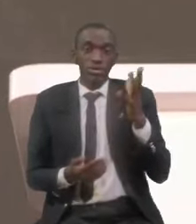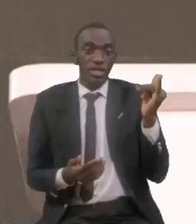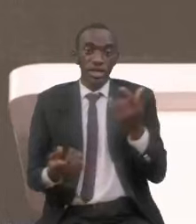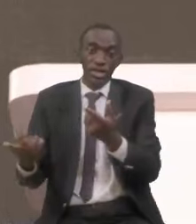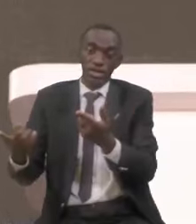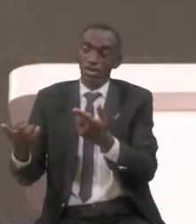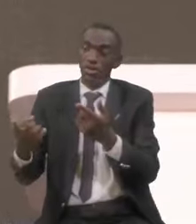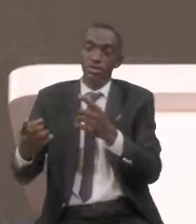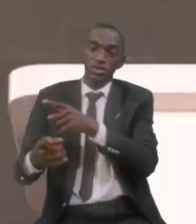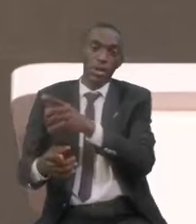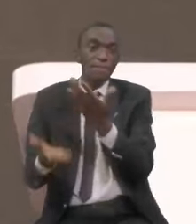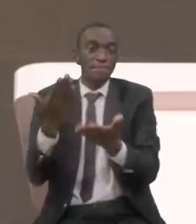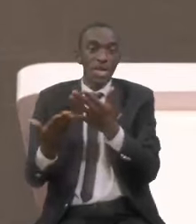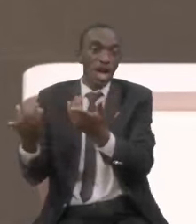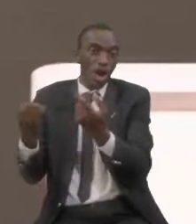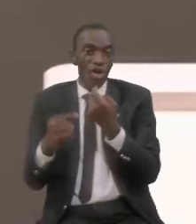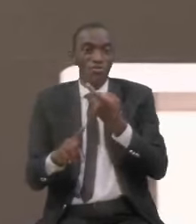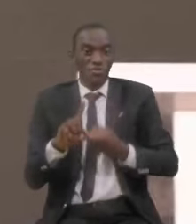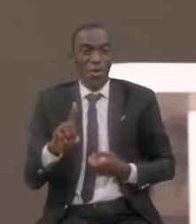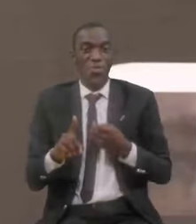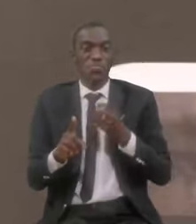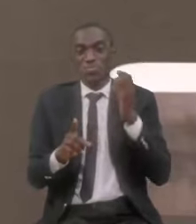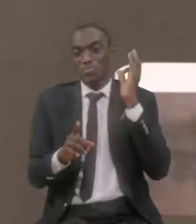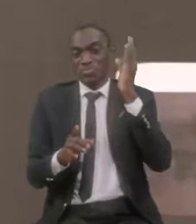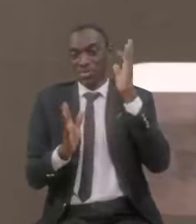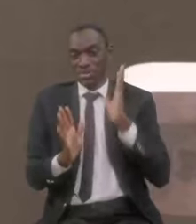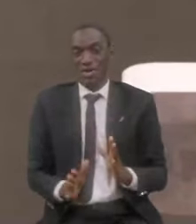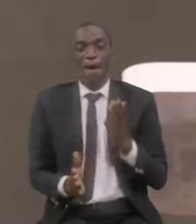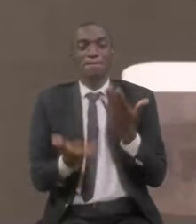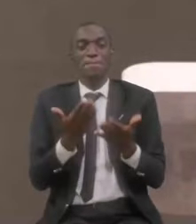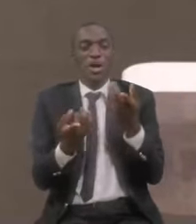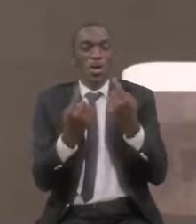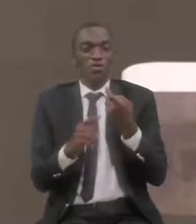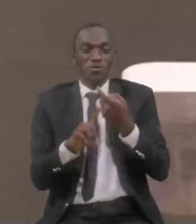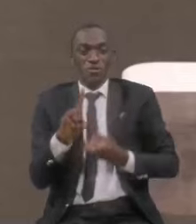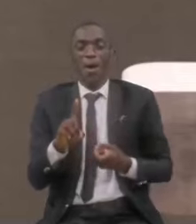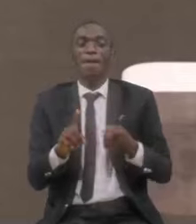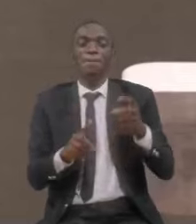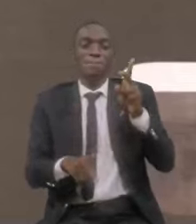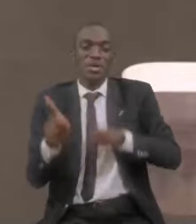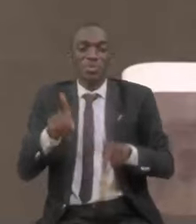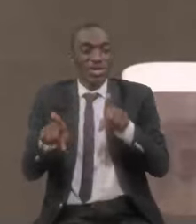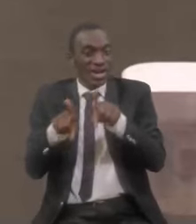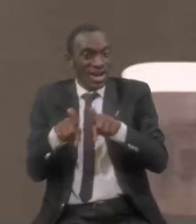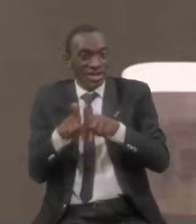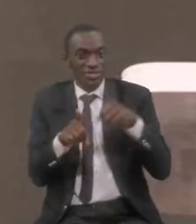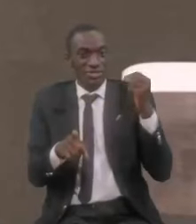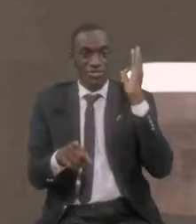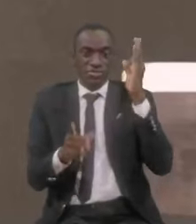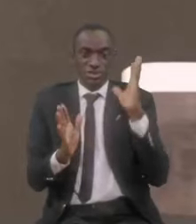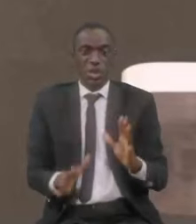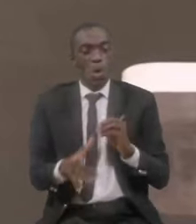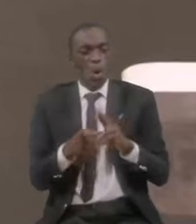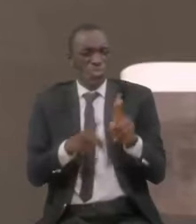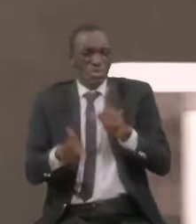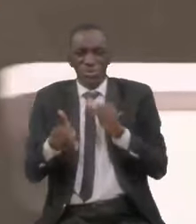Ça peut venir de moi ou venir des gens comme moi. Ça peut venir des gens qui ne sont pas comme moi. Mais ce que je sais, le